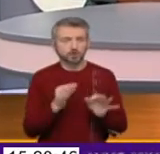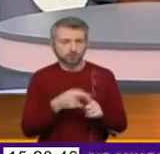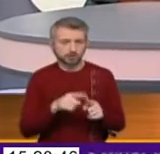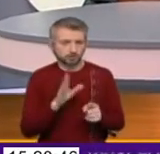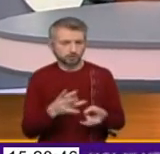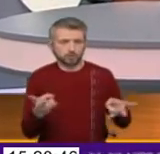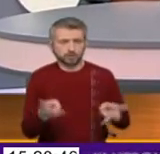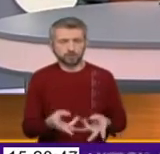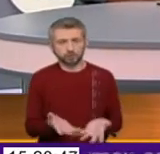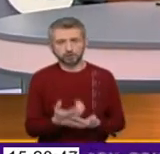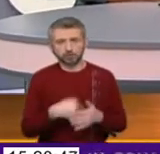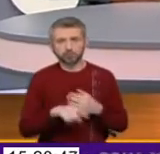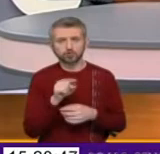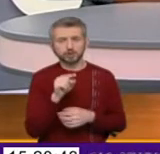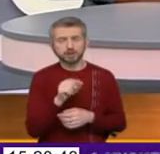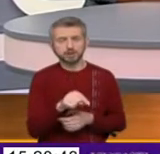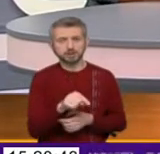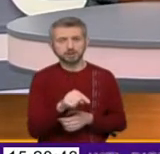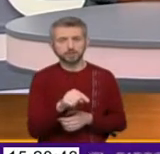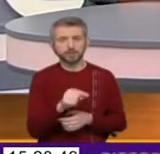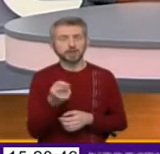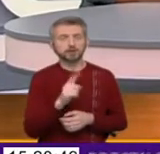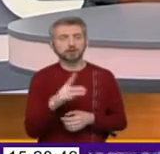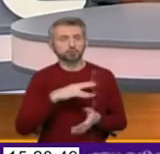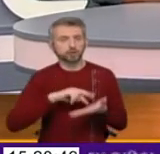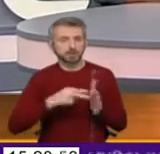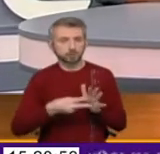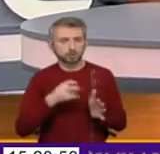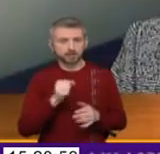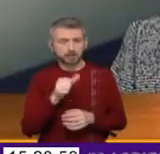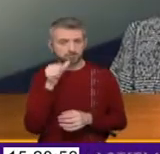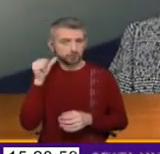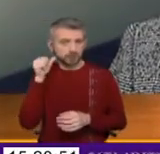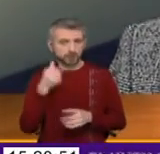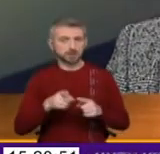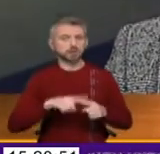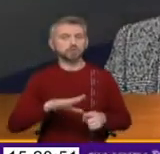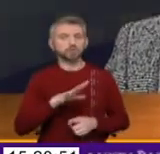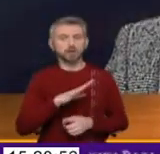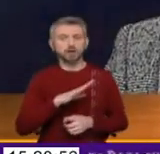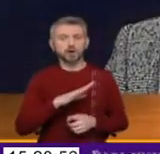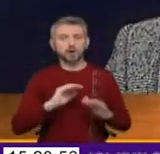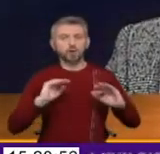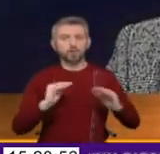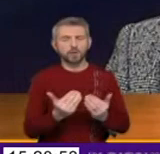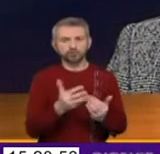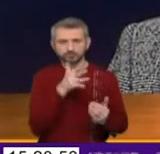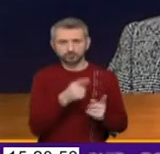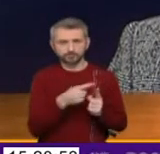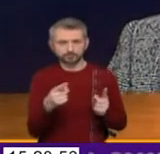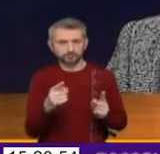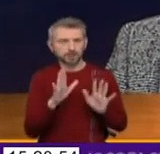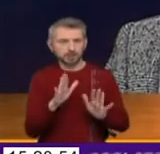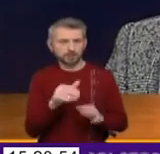буде потрібно, тому що те, що було заплановане на той рік, це були обмежені часові рамки тим